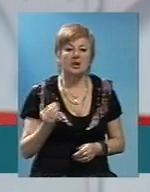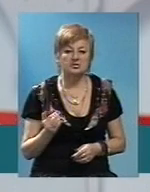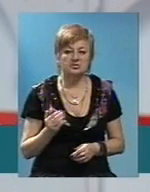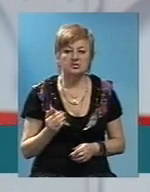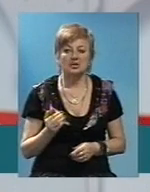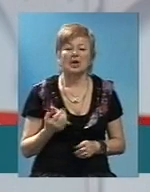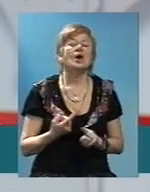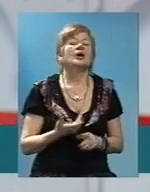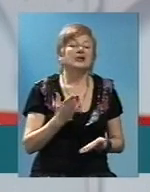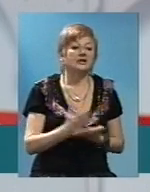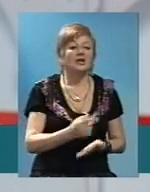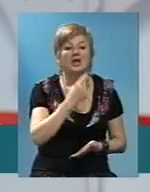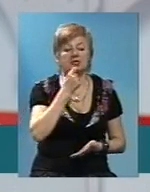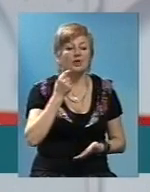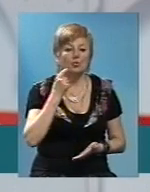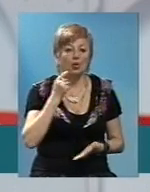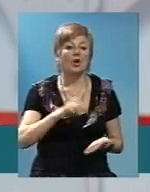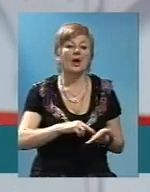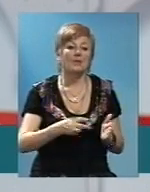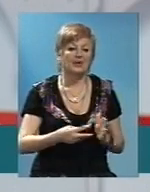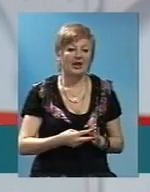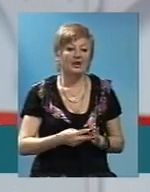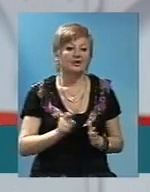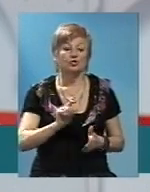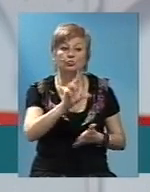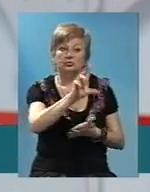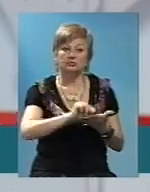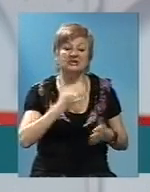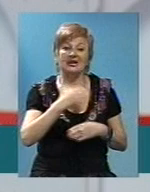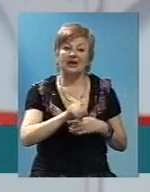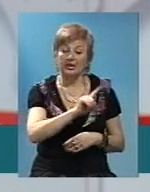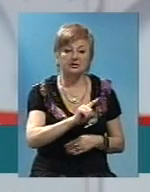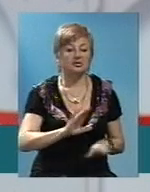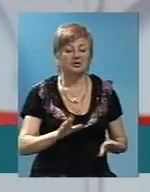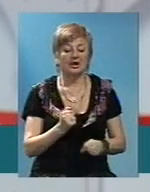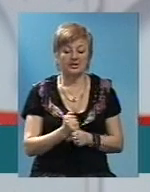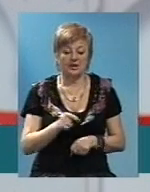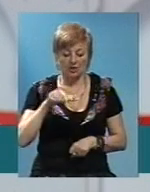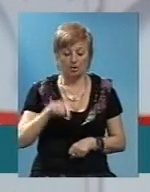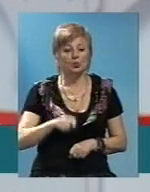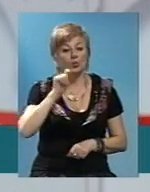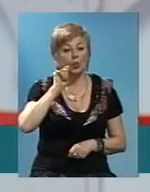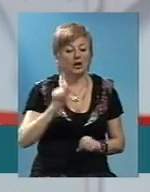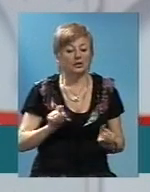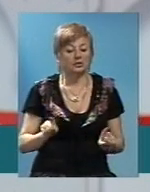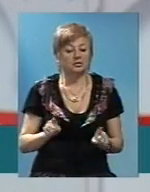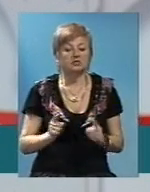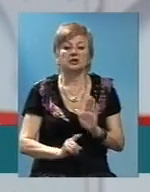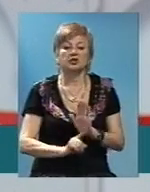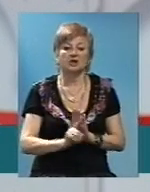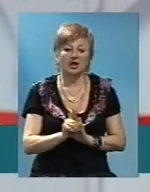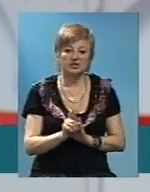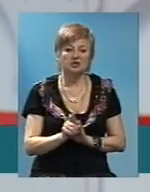велика кількість проєктів. І не тільки ті, що прийшли за кордону, а ті, що створюють навіть самі українці, і це